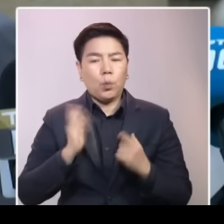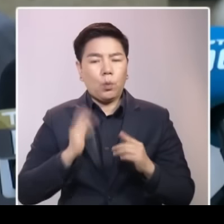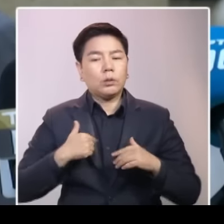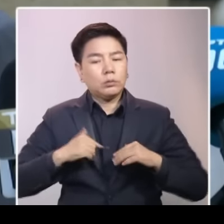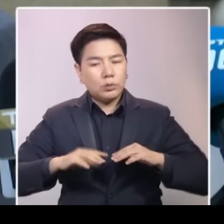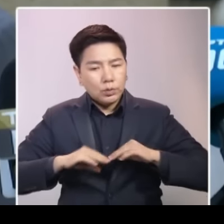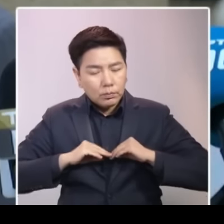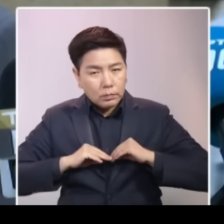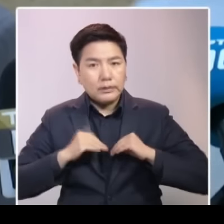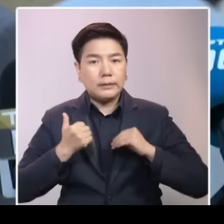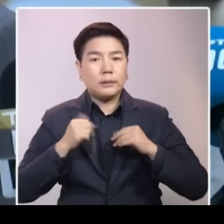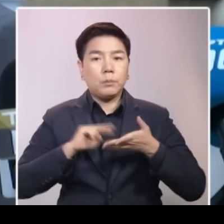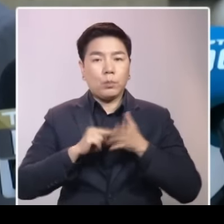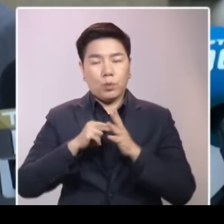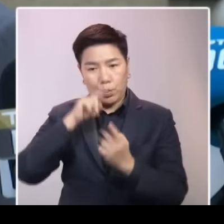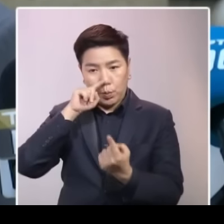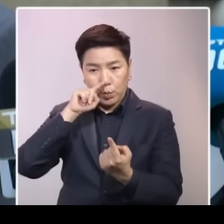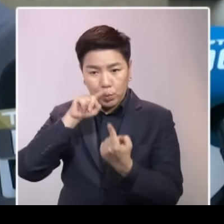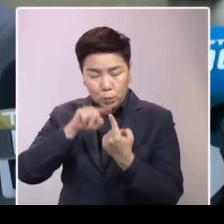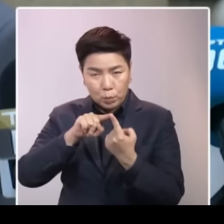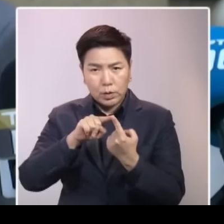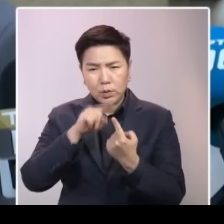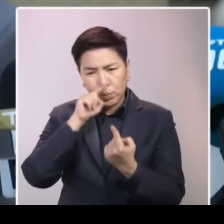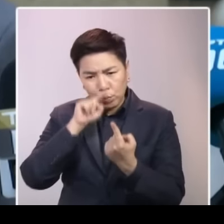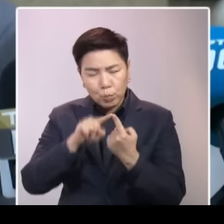ให้มันได้ทุกอย่างในระดับที่ยอมรับได้นะครับก็ต้องหาจุดที่มีความเหมาะส